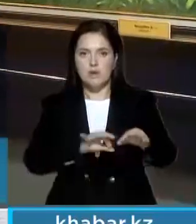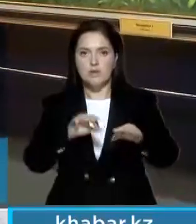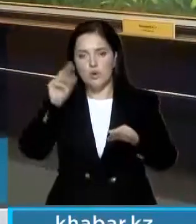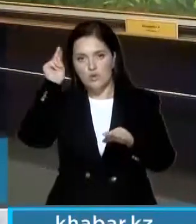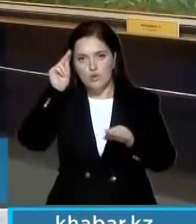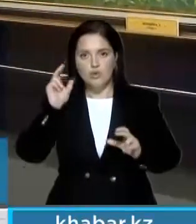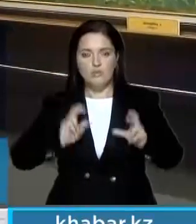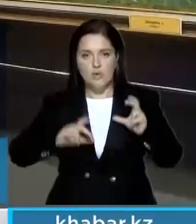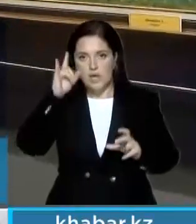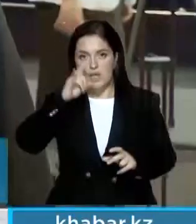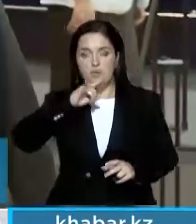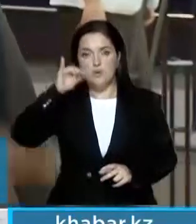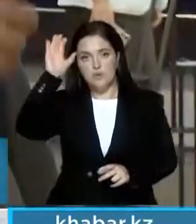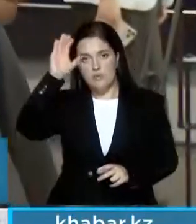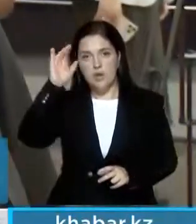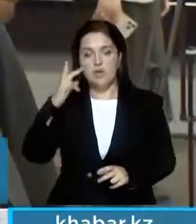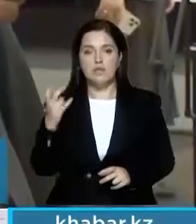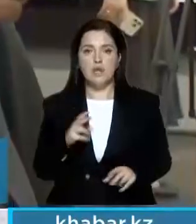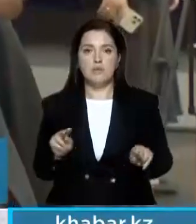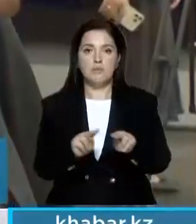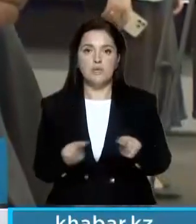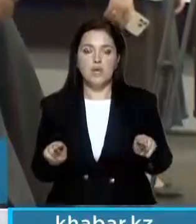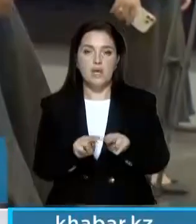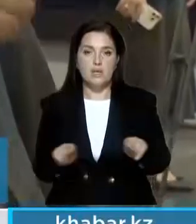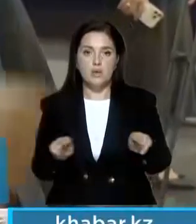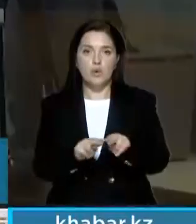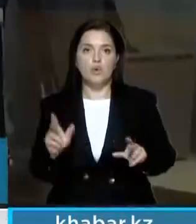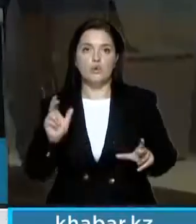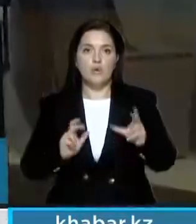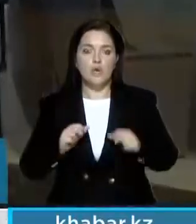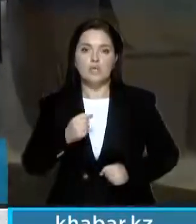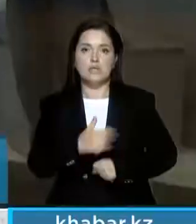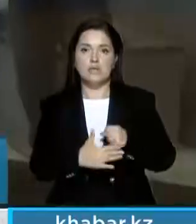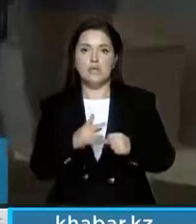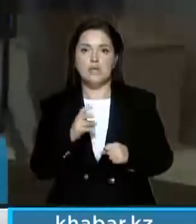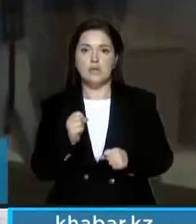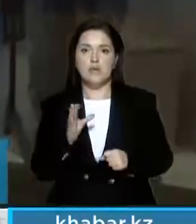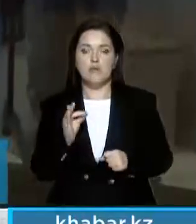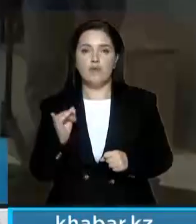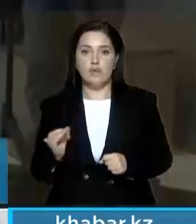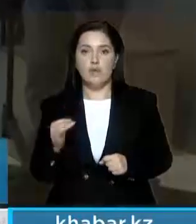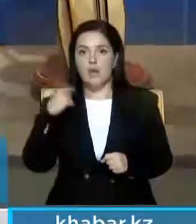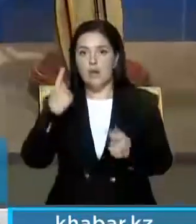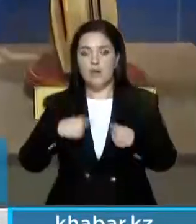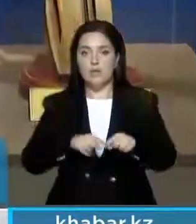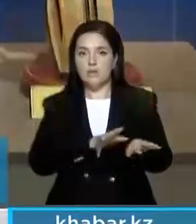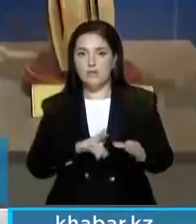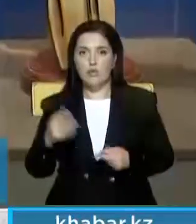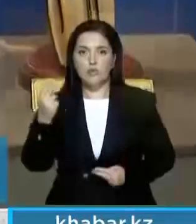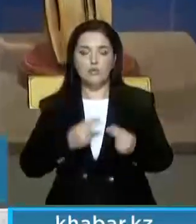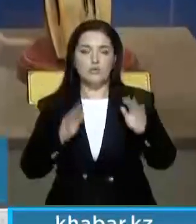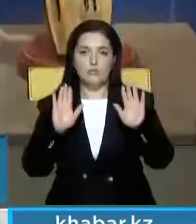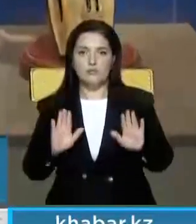учебных заведений нашей страны и Узбекистана. А в Национальном педагогическом университете открылся также Центр Наваи. Организована художественная